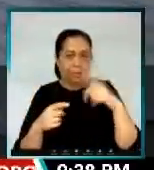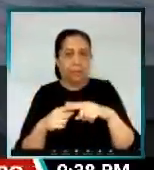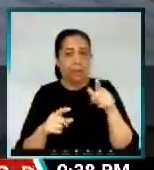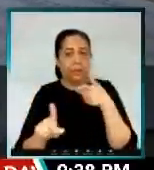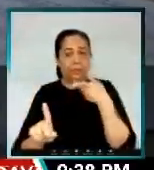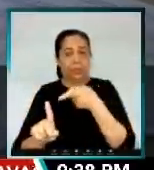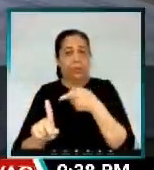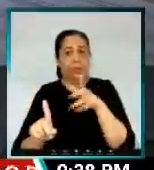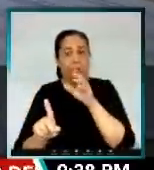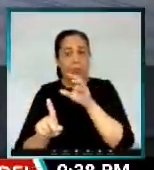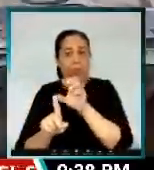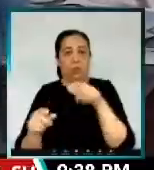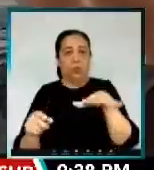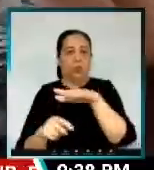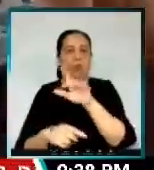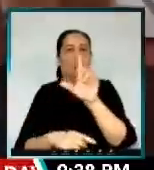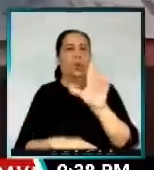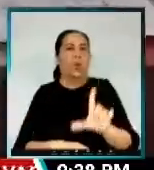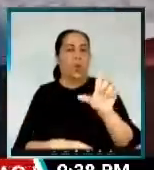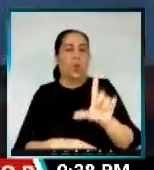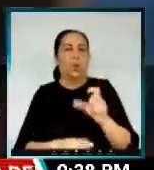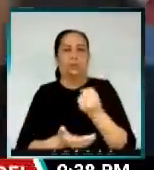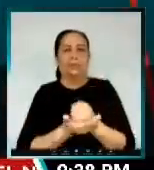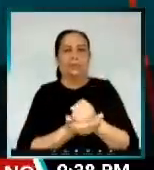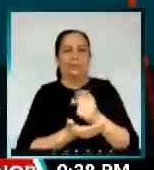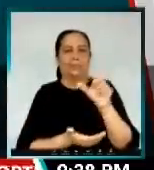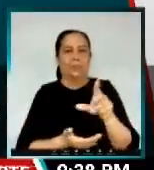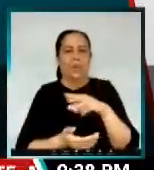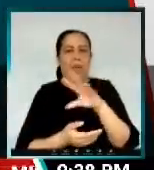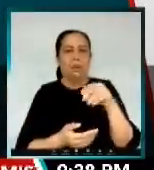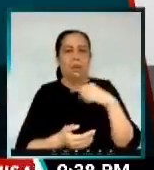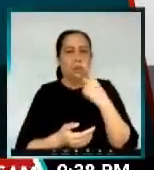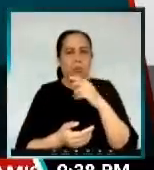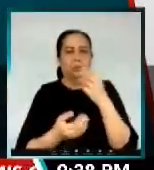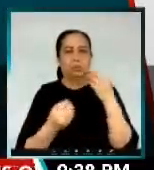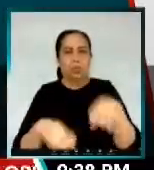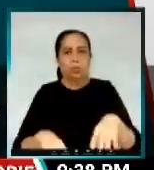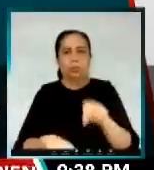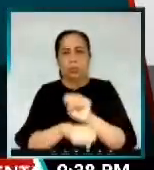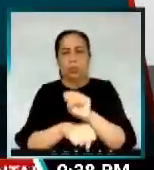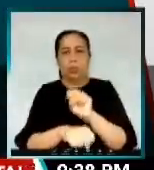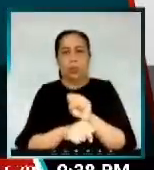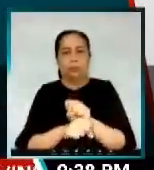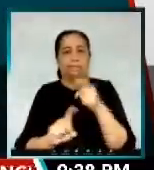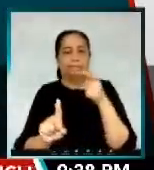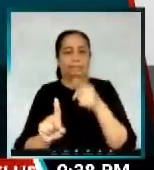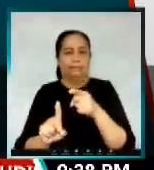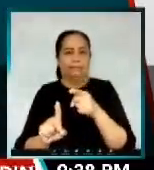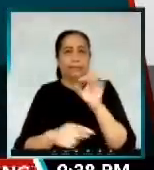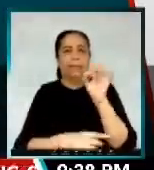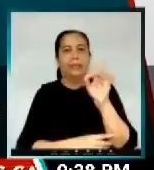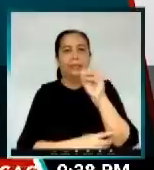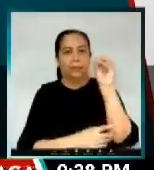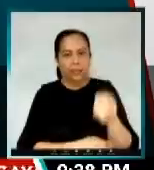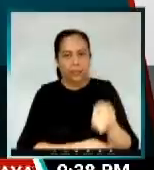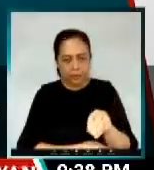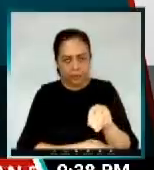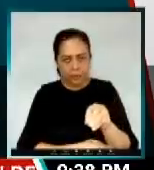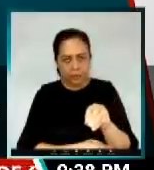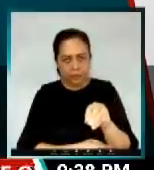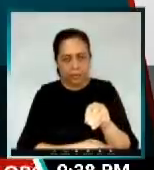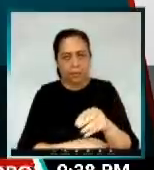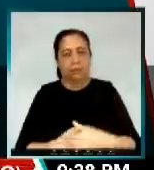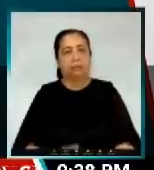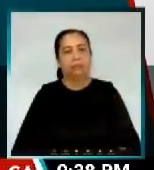beneficiaries, low-income earners at mga nawalan ng trabaho. Yung po ang target natin, yung 80% of